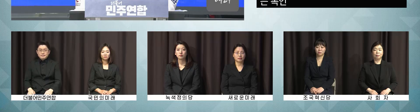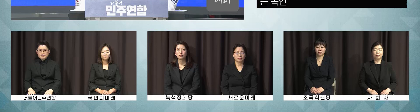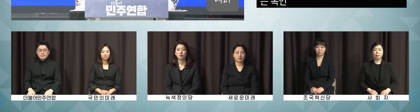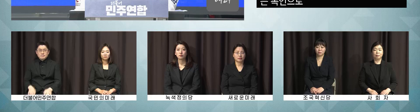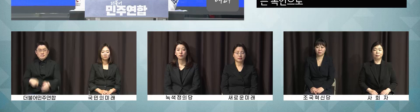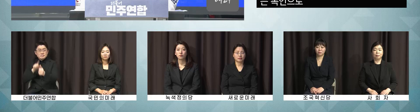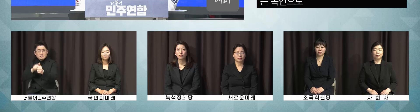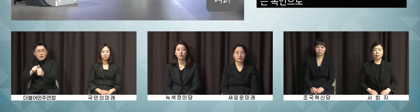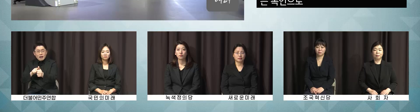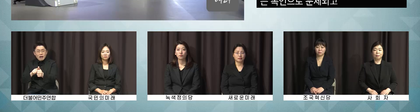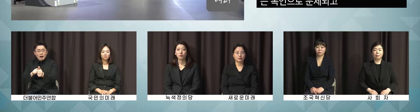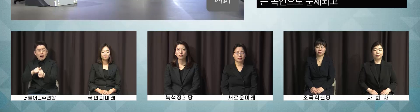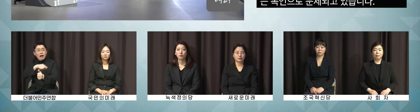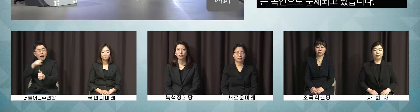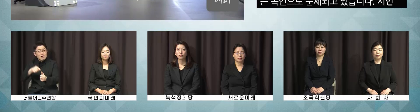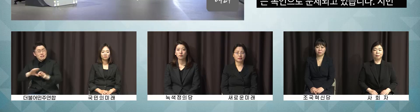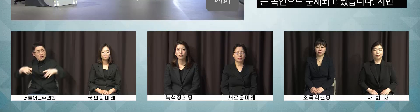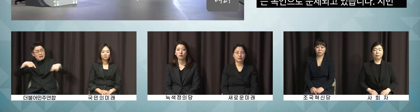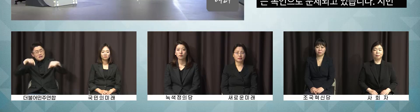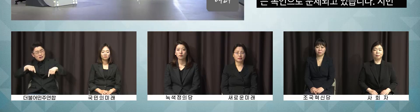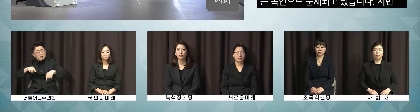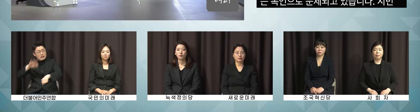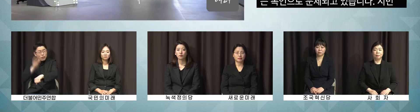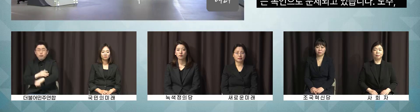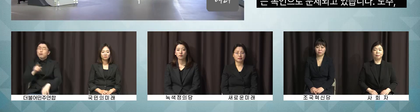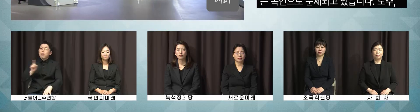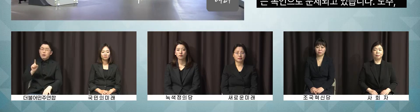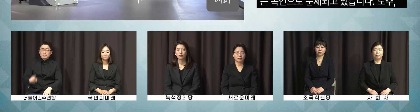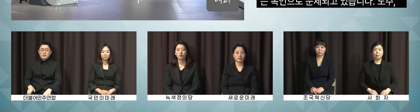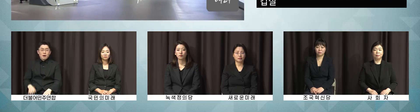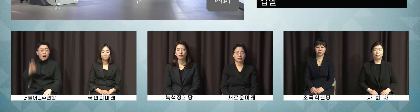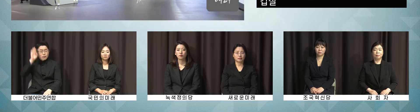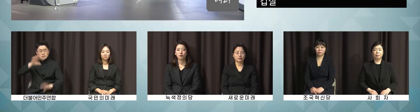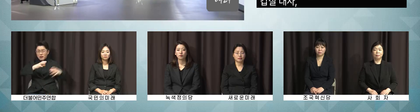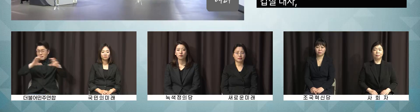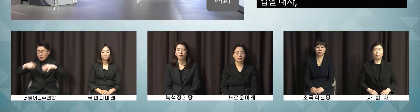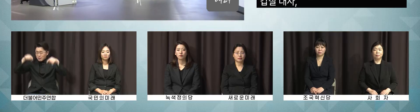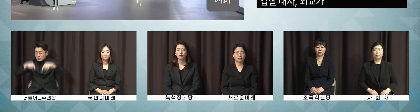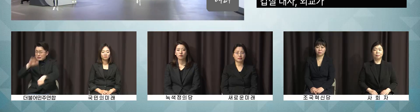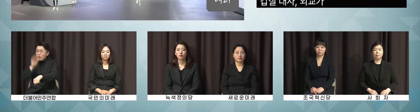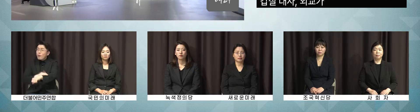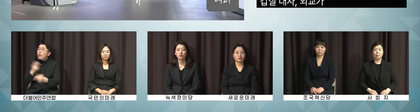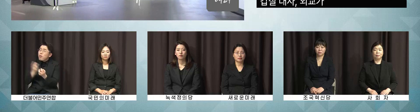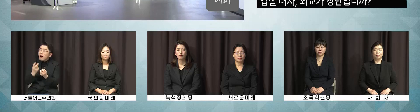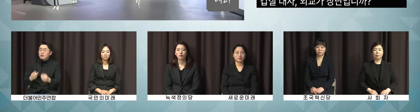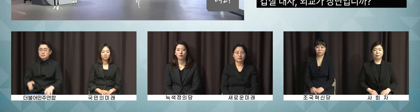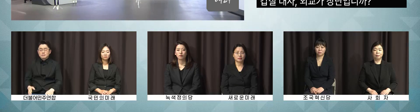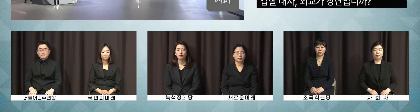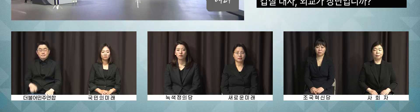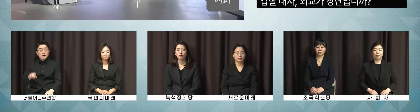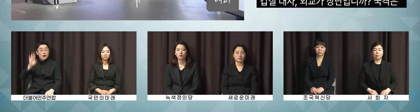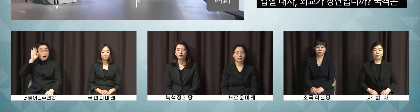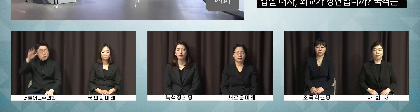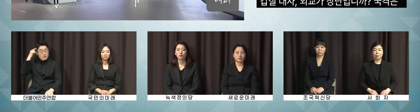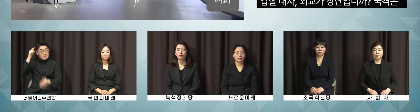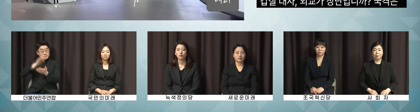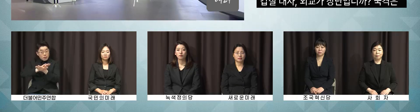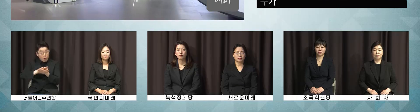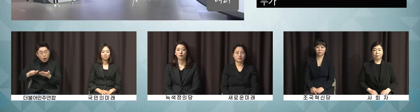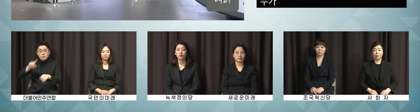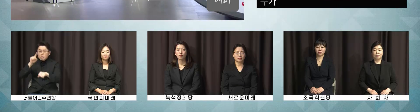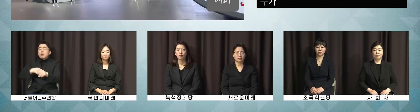갑질 대사, 외교가 장난입니까? 무너지는 국격은 누가 책임질 것입니까? 평화가 경제이고